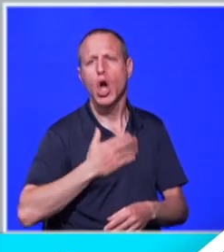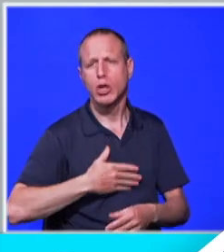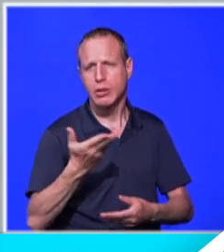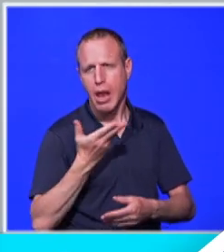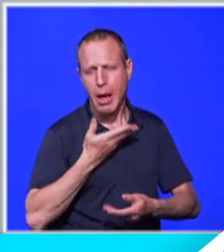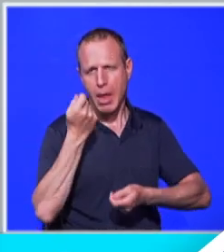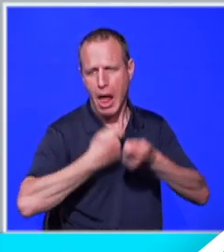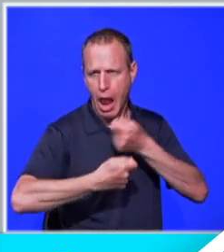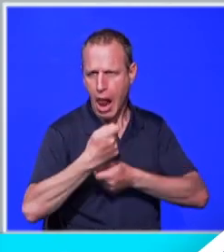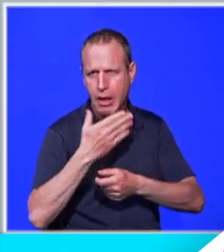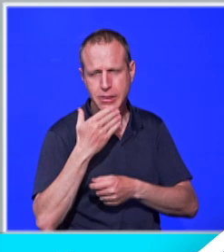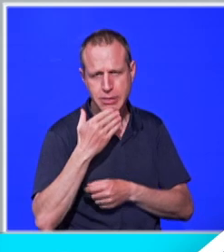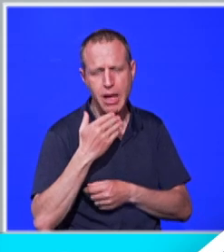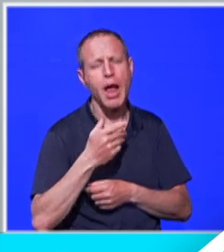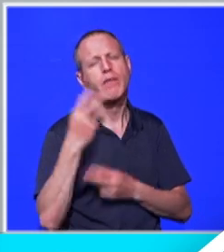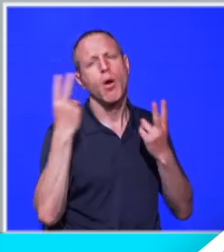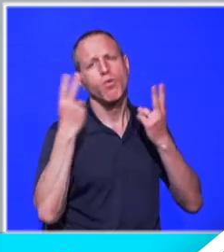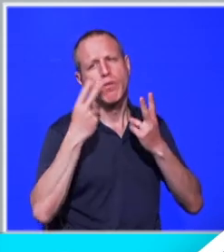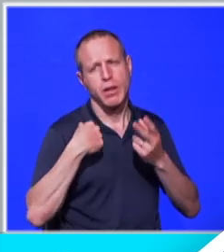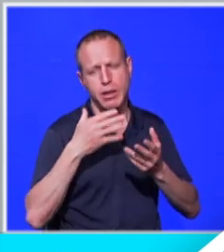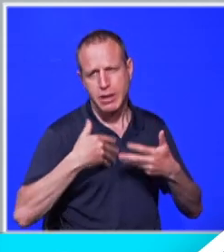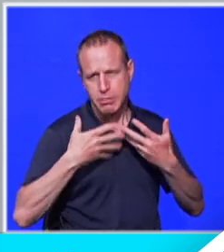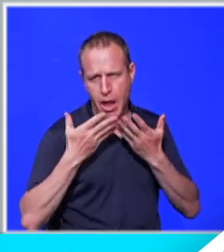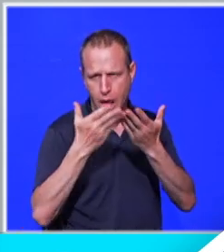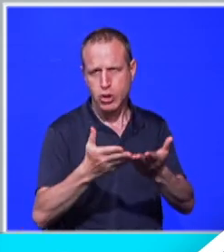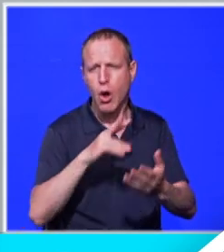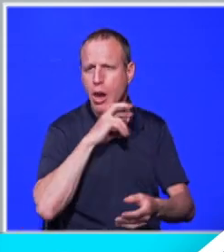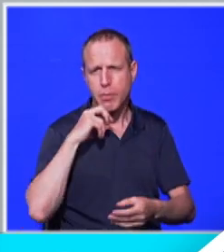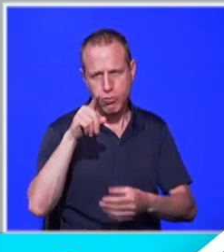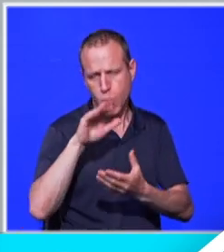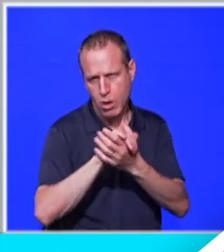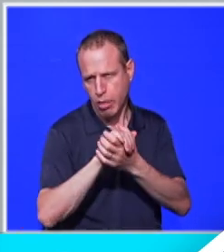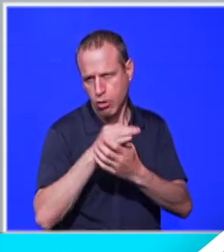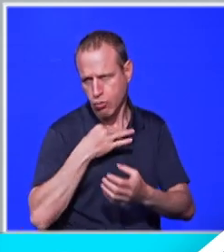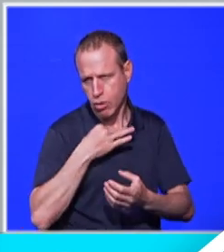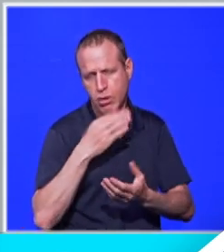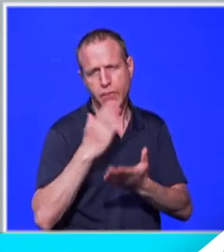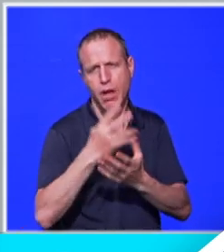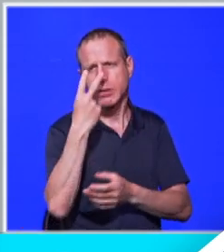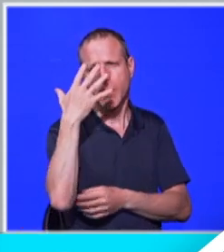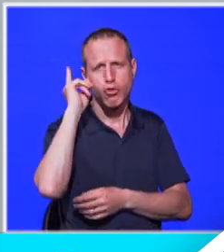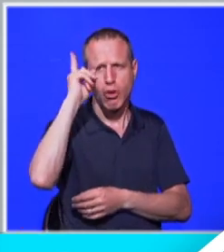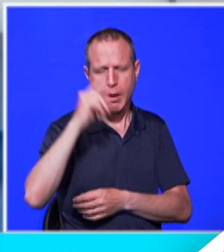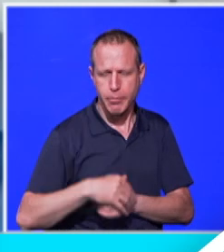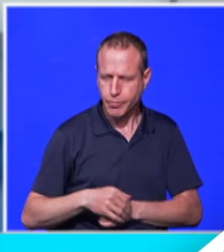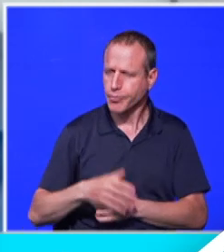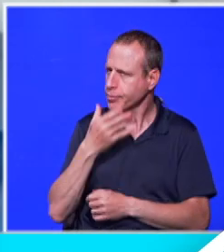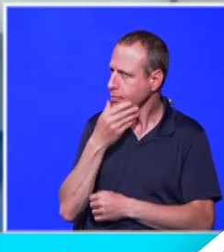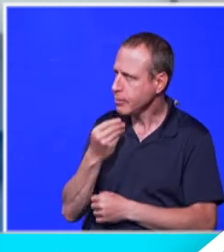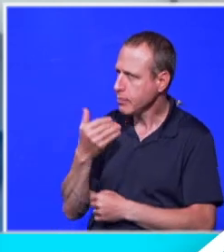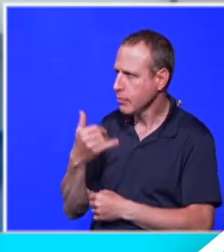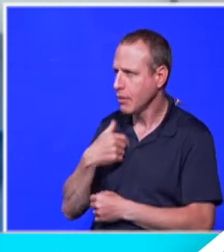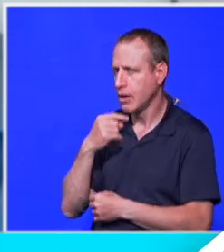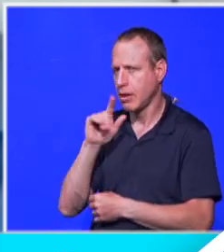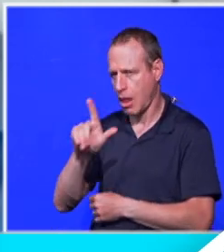את כלכלת ישראל, ובוודאי ובוודאי אני אשמח לסייע לליברמן, שהוא ידיד שלי כבר 25 שנים. יפה. עכשיו אני אגיד